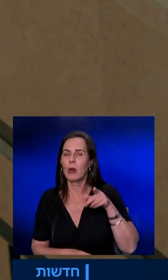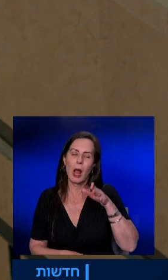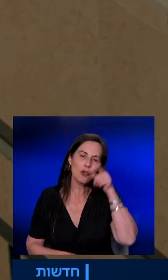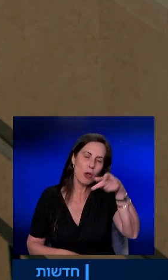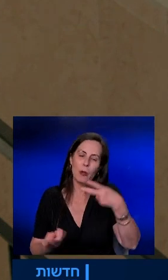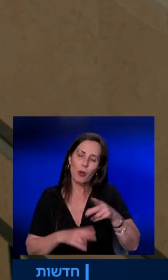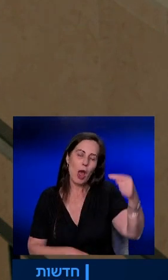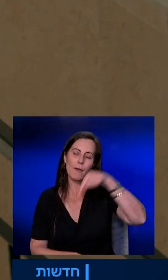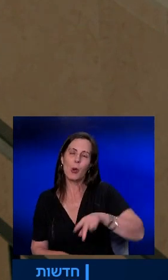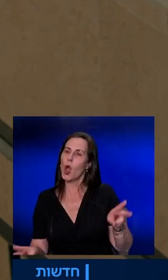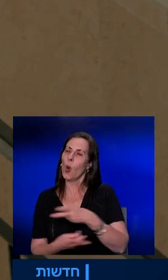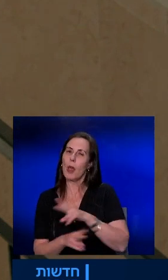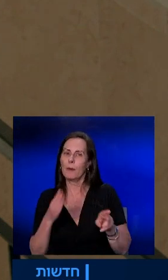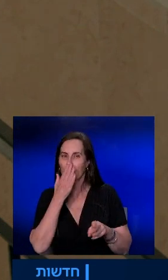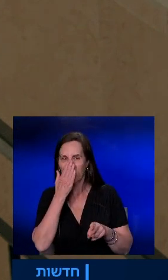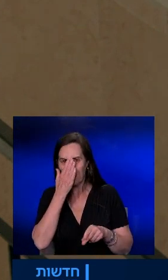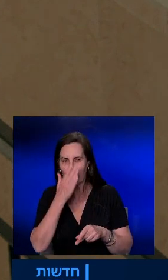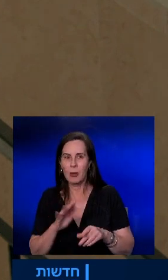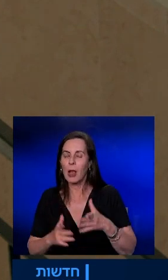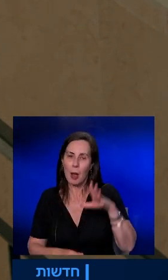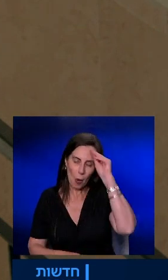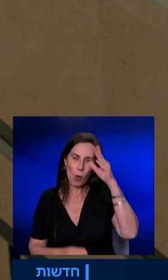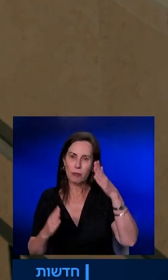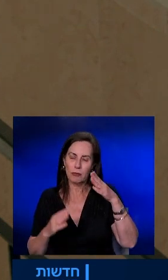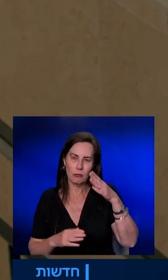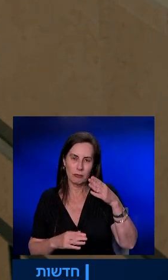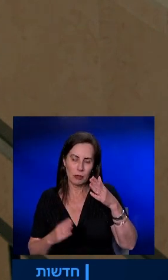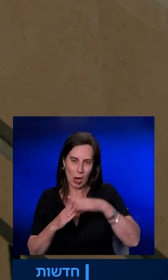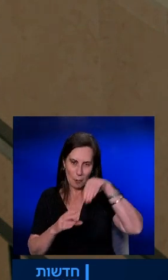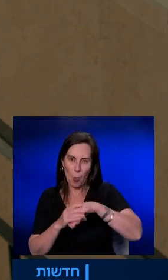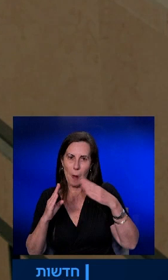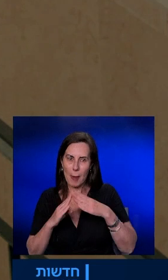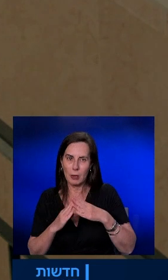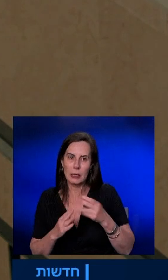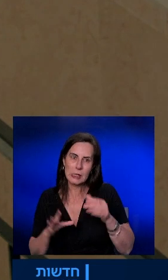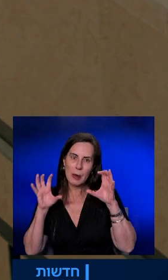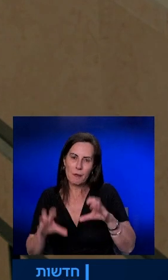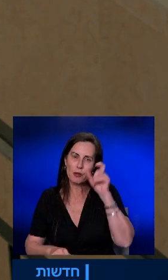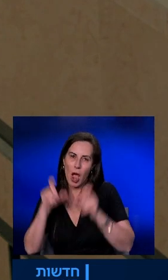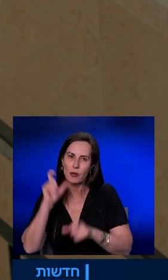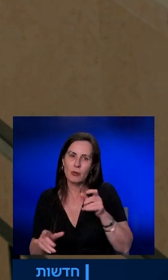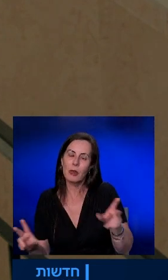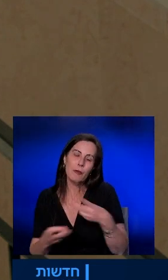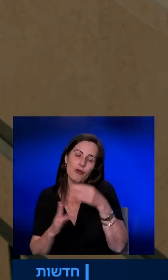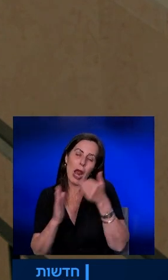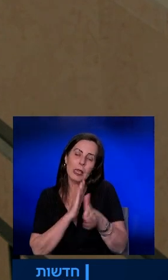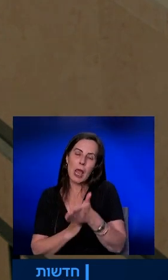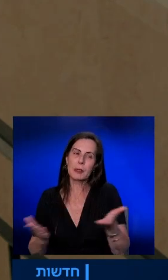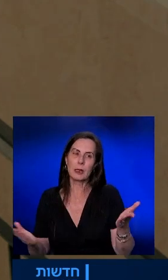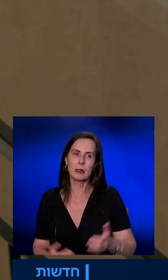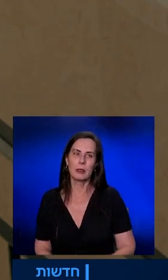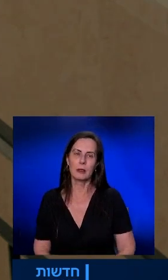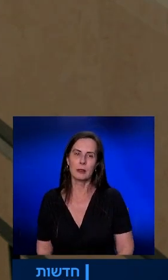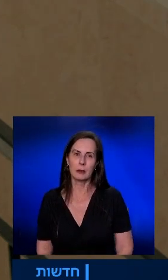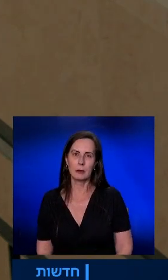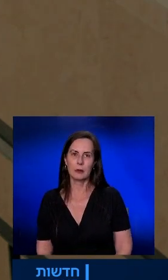לא יכולים לבוא לפה. זה כמה בחורים שגרים פה בתוך דירה, זה קצת מפחית האנשים. ואי אפשר להתעלם